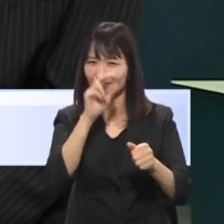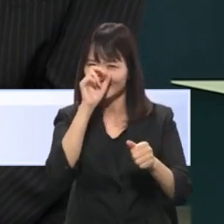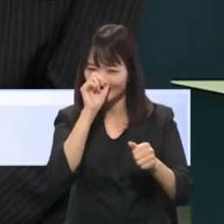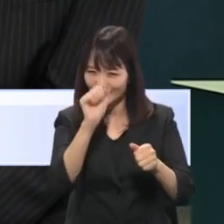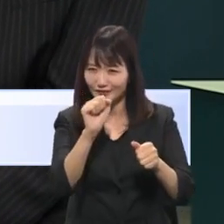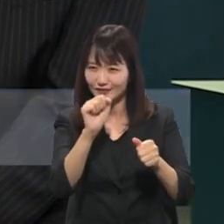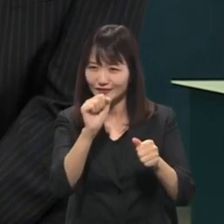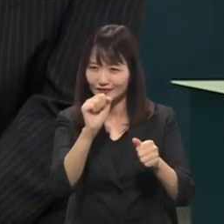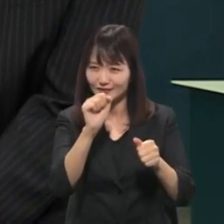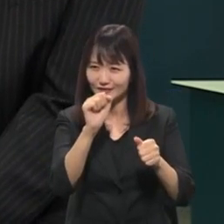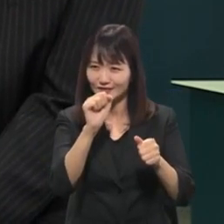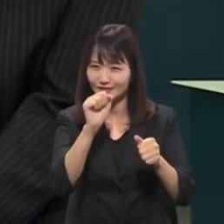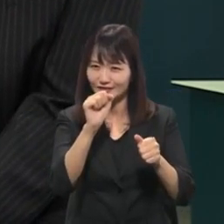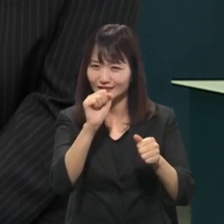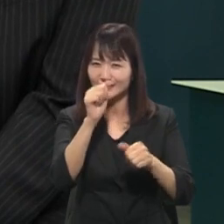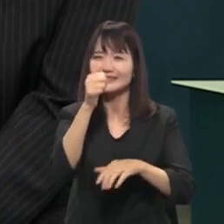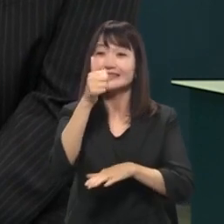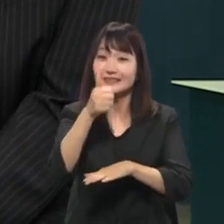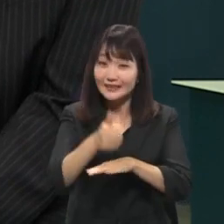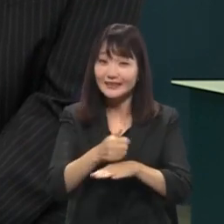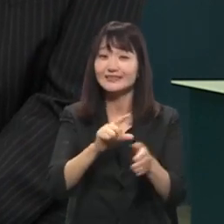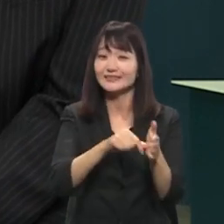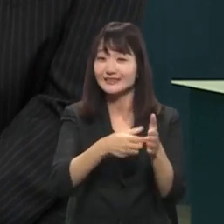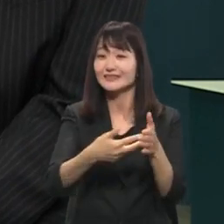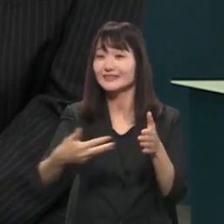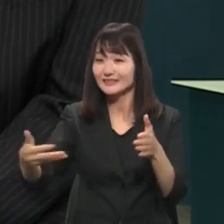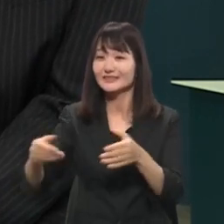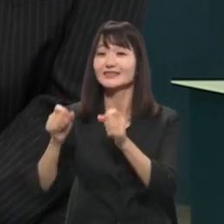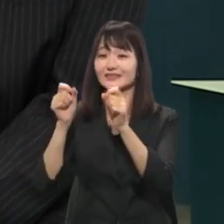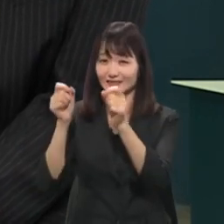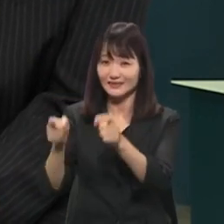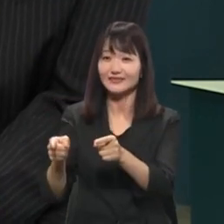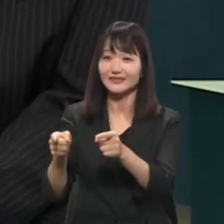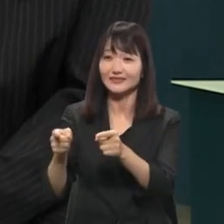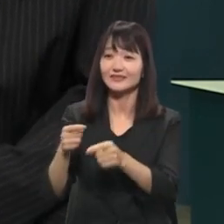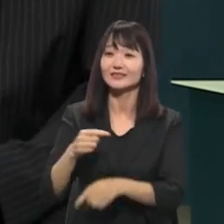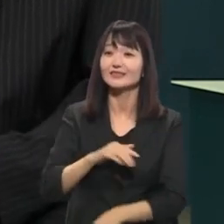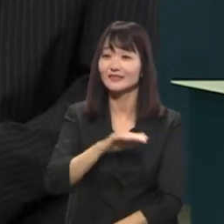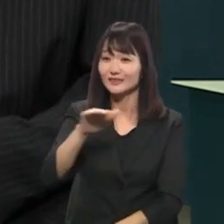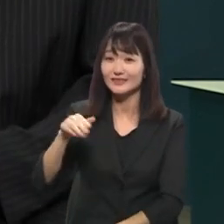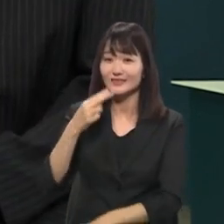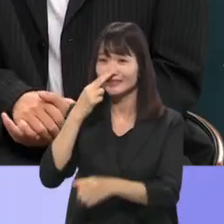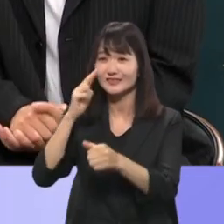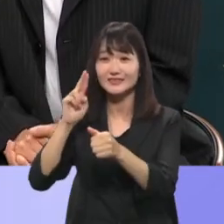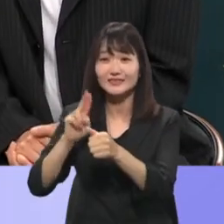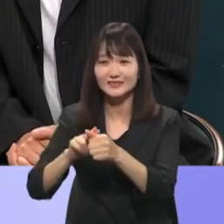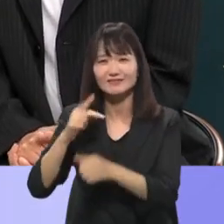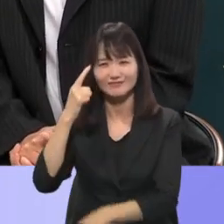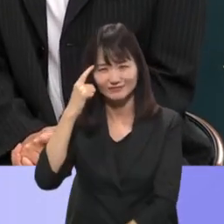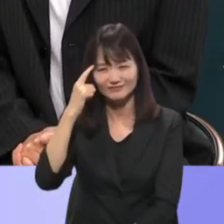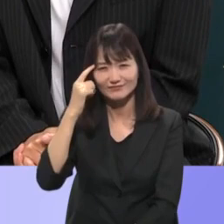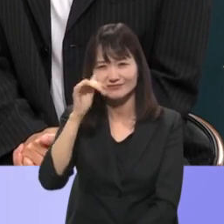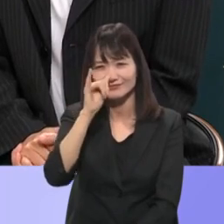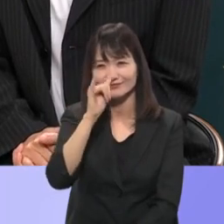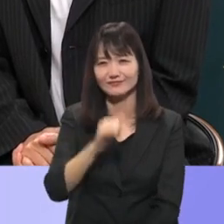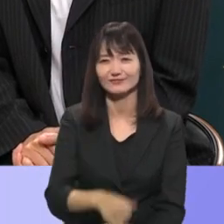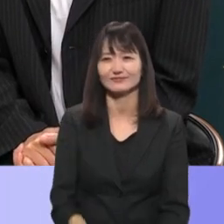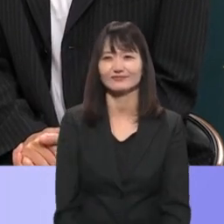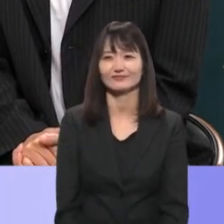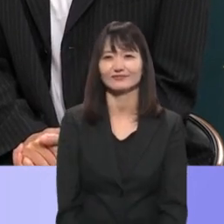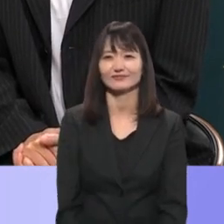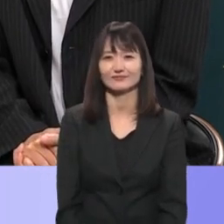있어서 한번 나중에 좀 시간이 되고 기회가 된다면 저희도 한번 도전해 볼 생각이 있습니다